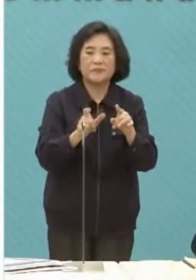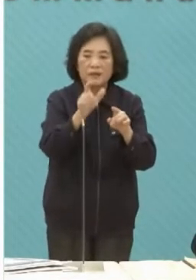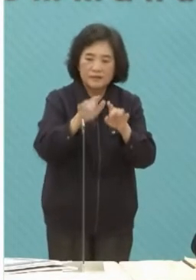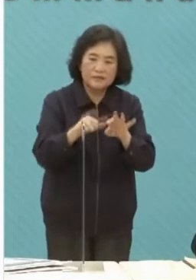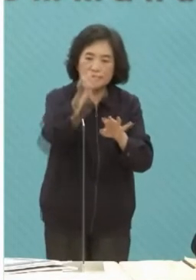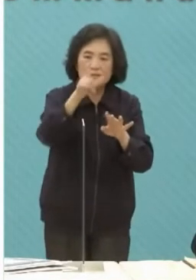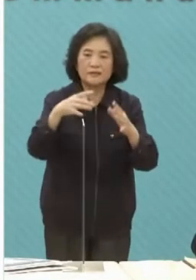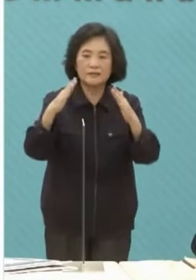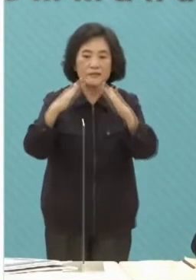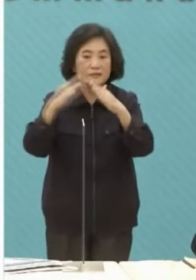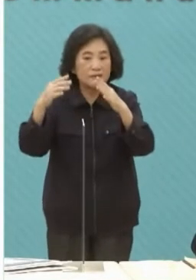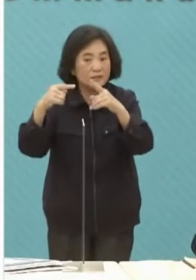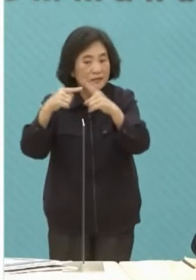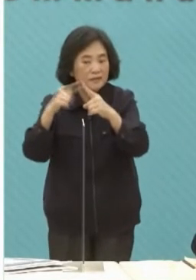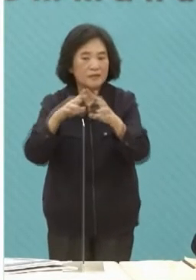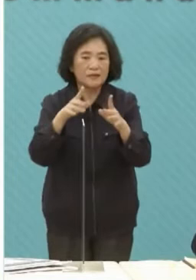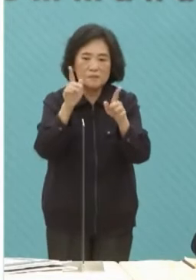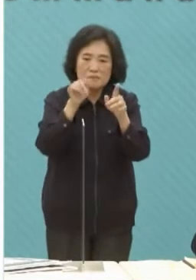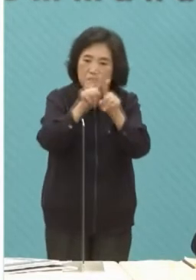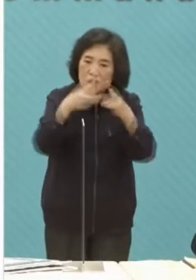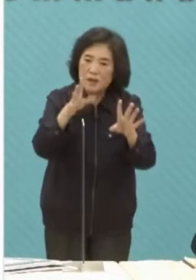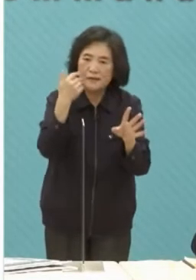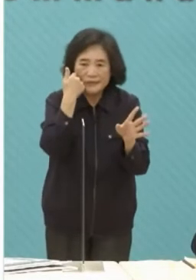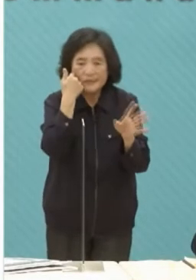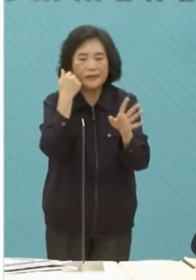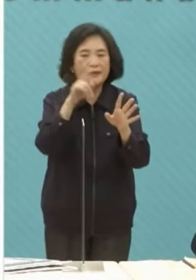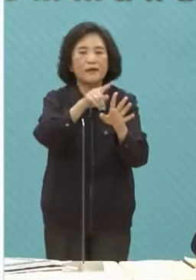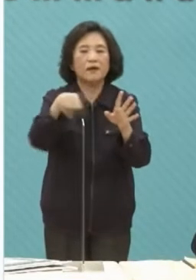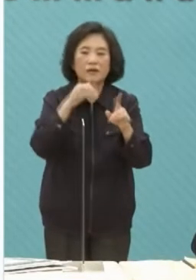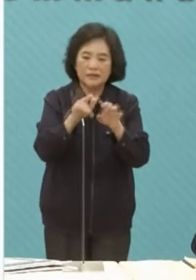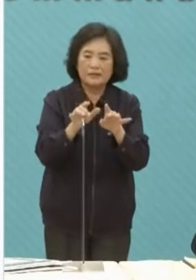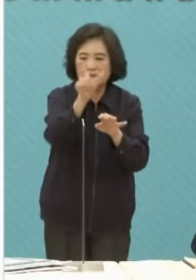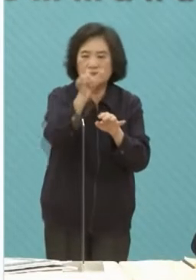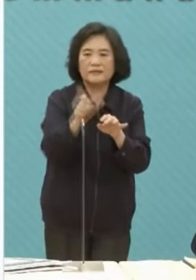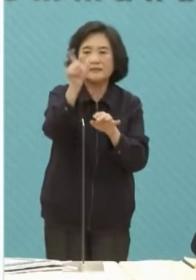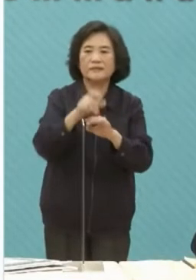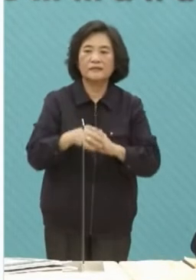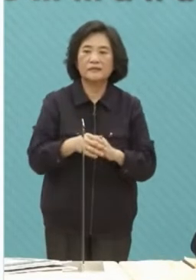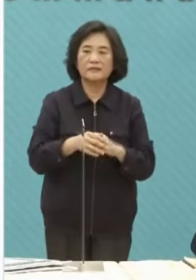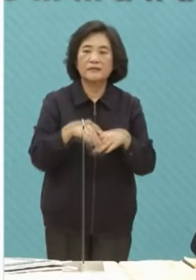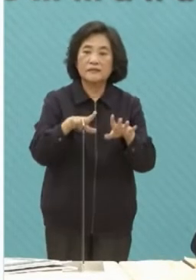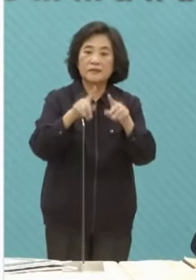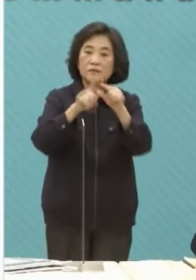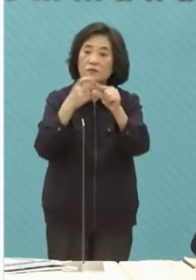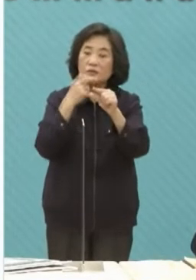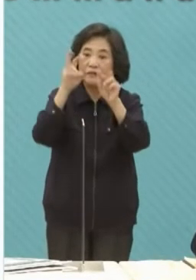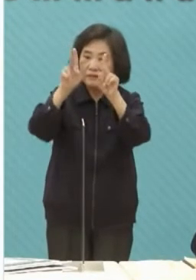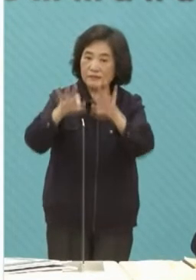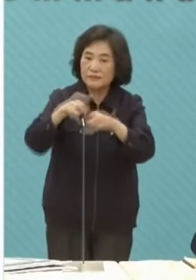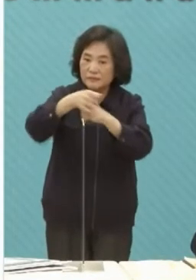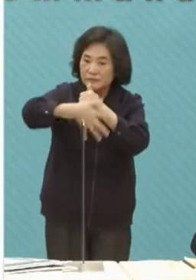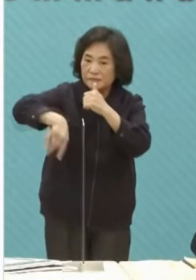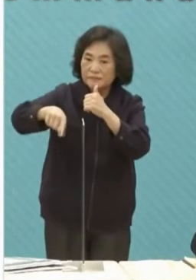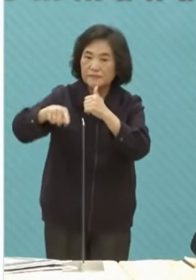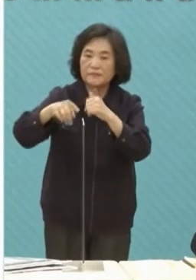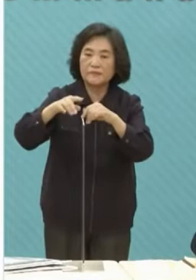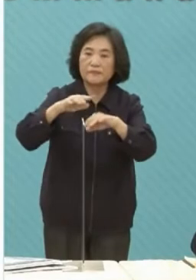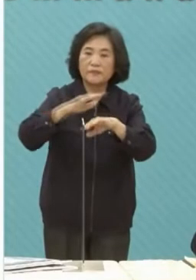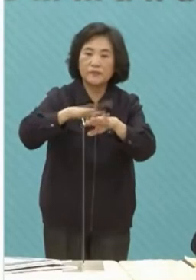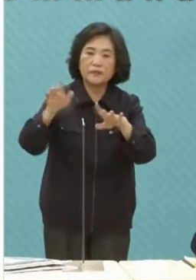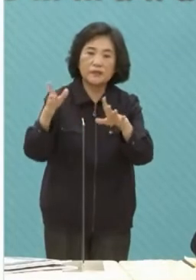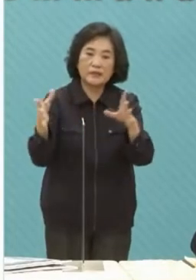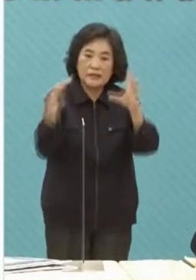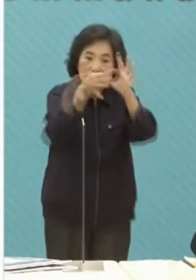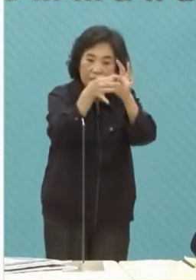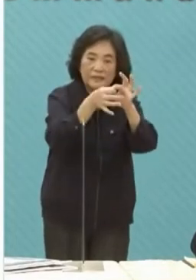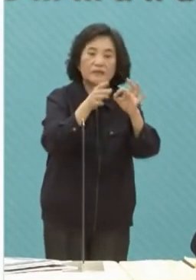的同住家人，还有你的接触密切接触者。那这个系统，中央的系统，它就直接会连接